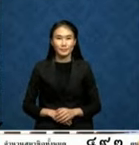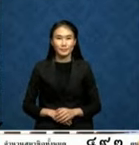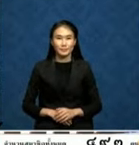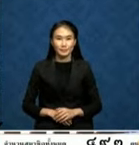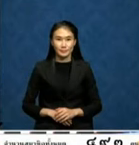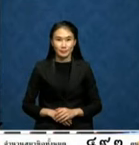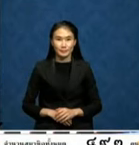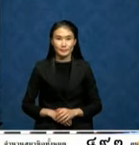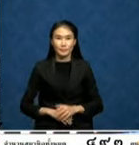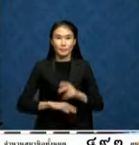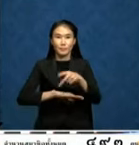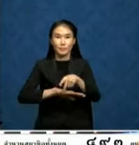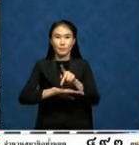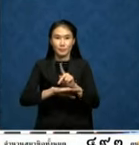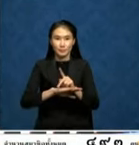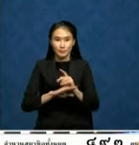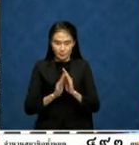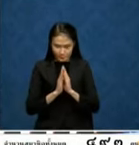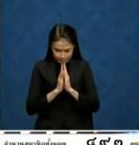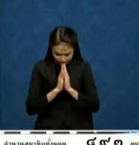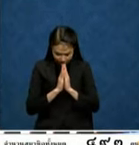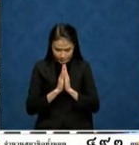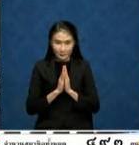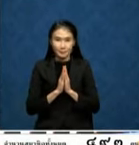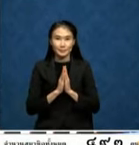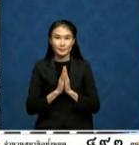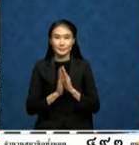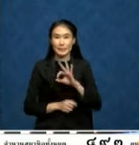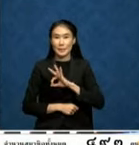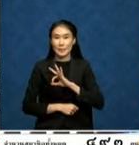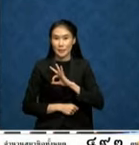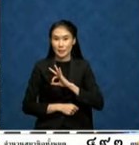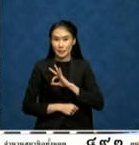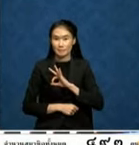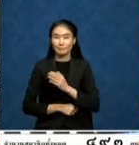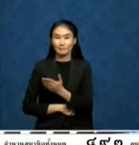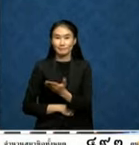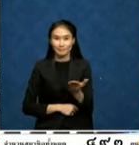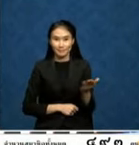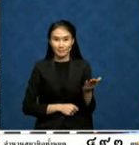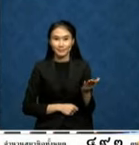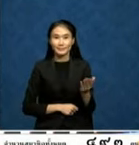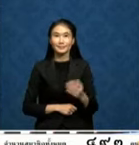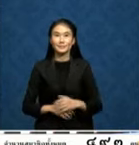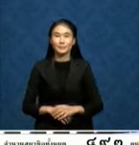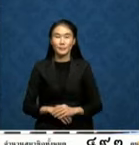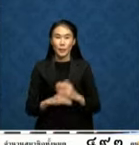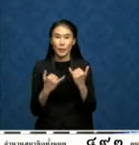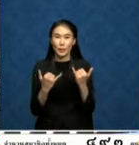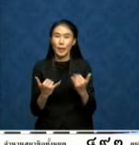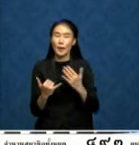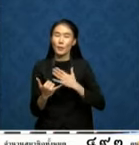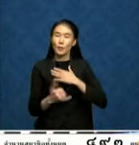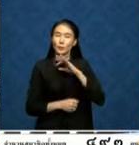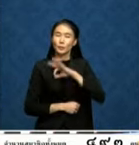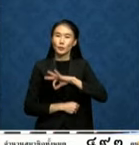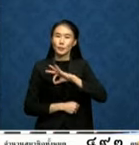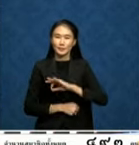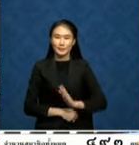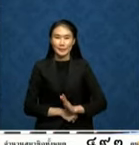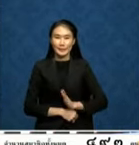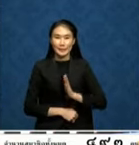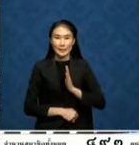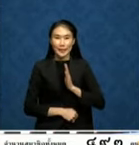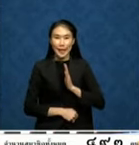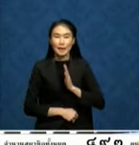กราบเรียนท่านประธานสภาผู้แทนราษฎรและท่านสมาชิกผู้ทรงเกียรติทุกท่านครับวันนี้กระผมก็รู้สึกเป็นเกียรติอย่างยิ่งนะ